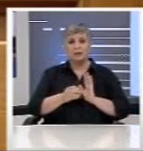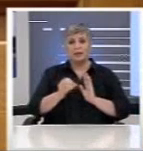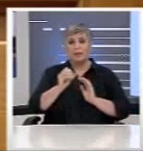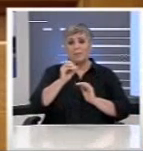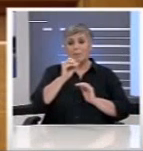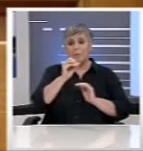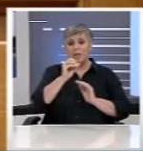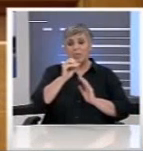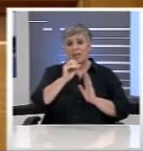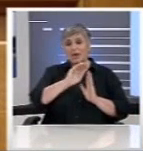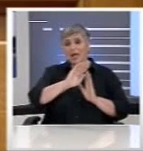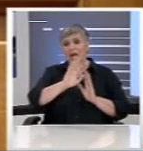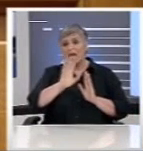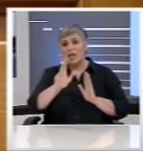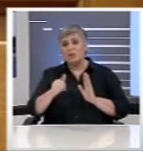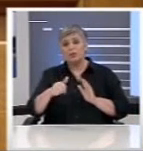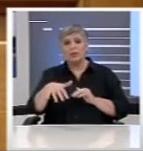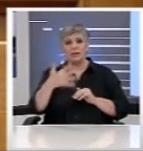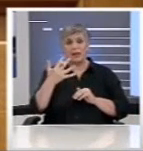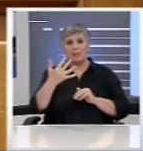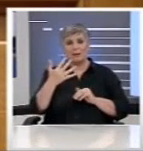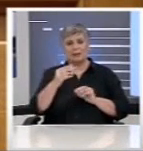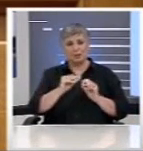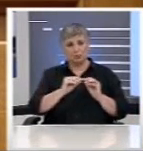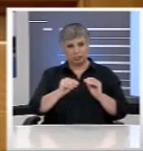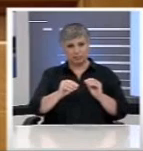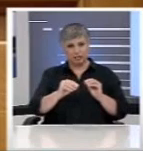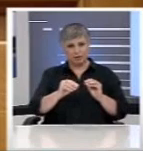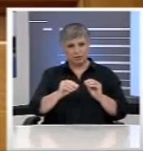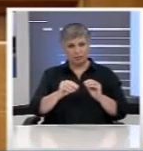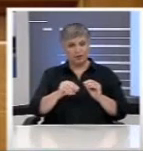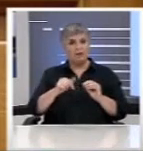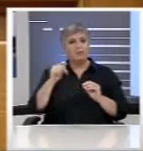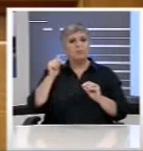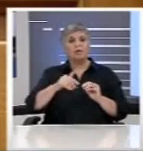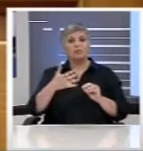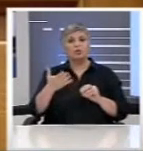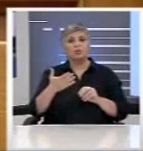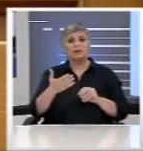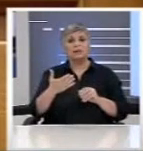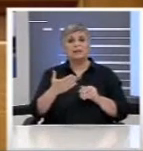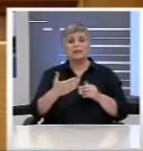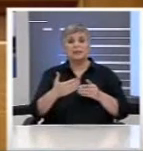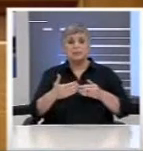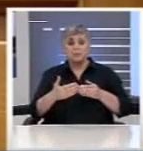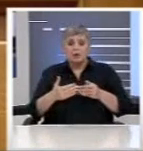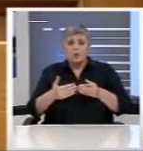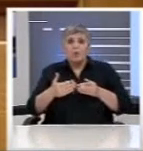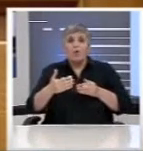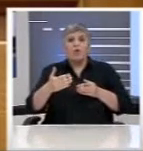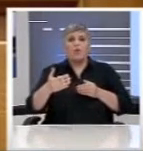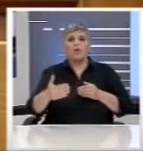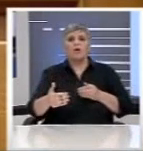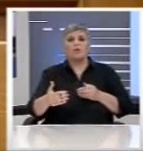που μπαίνει και αφορά το χρόνο επέκτασης της ορίμανσης